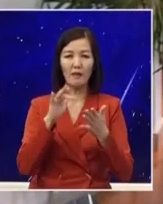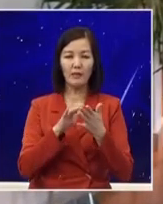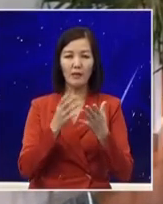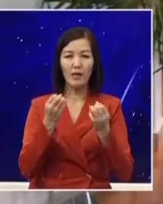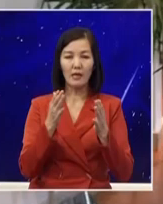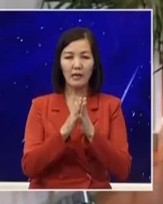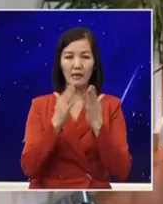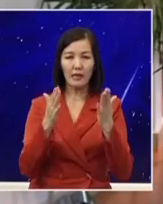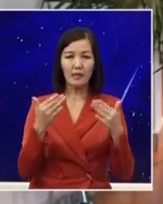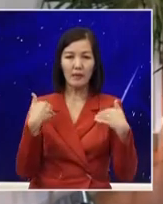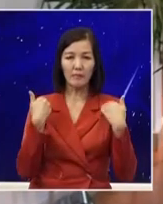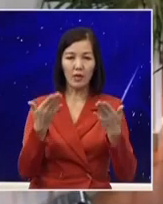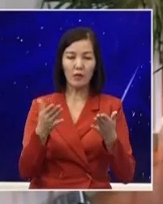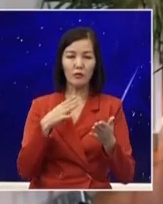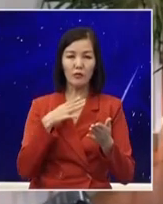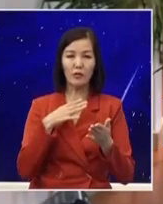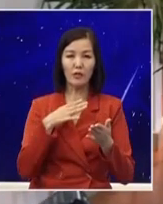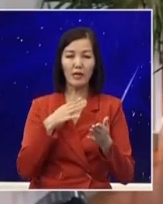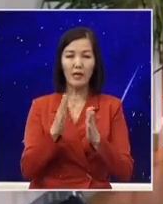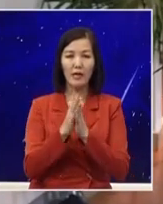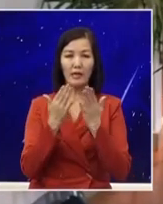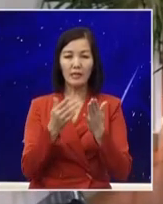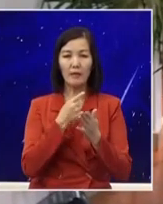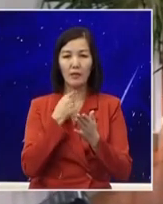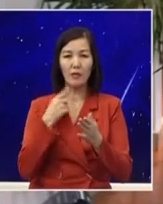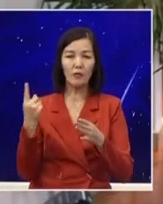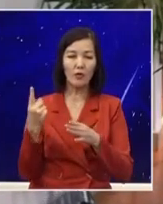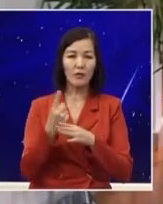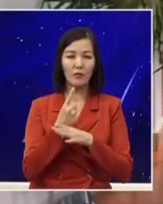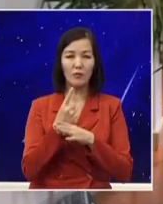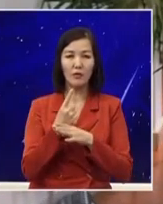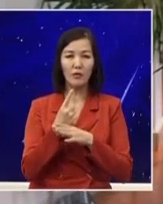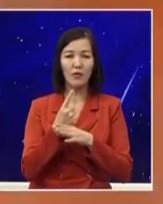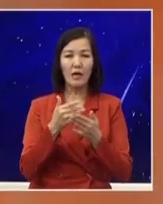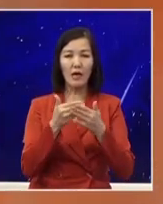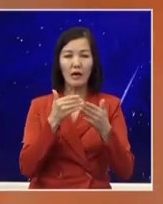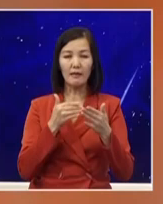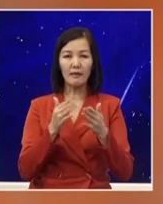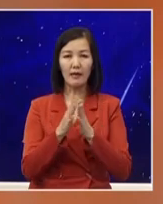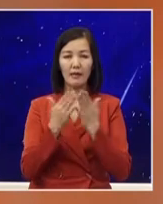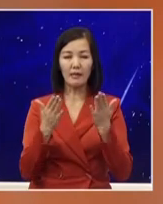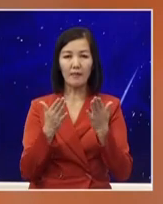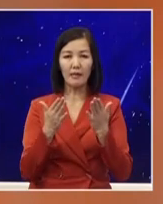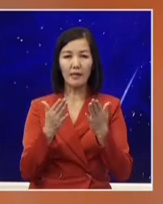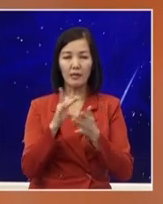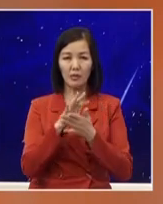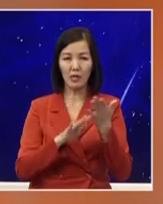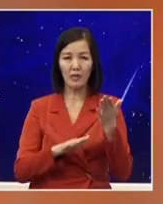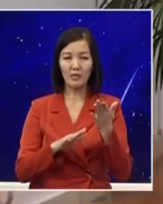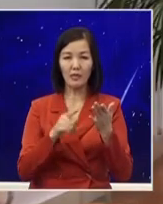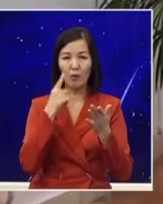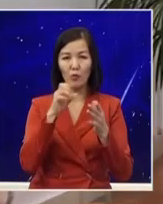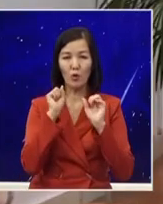бір кітаптың тұсауын кесіп отырмыз. Бұл кітап Талдықорған тұңғиық және де оның алдындағы шыққан кітаптардың жалғасы деп айтуға